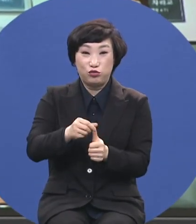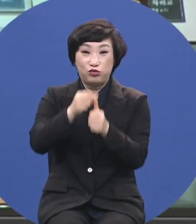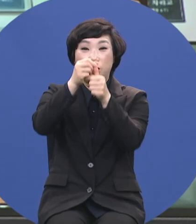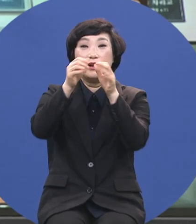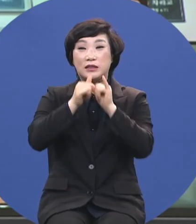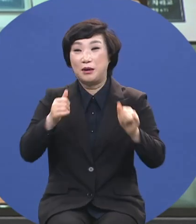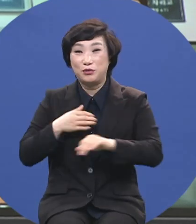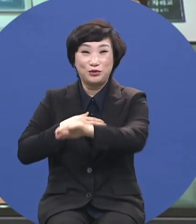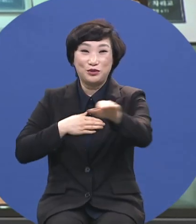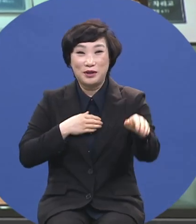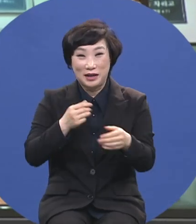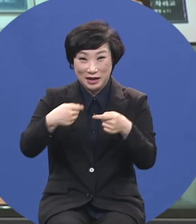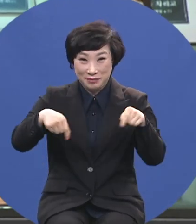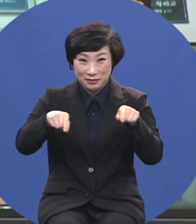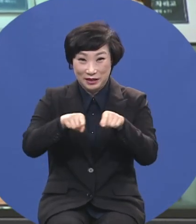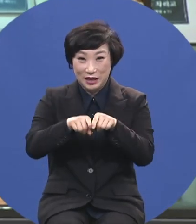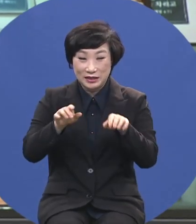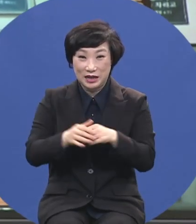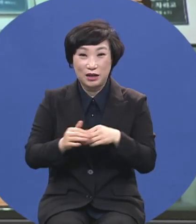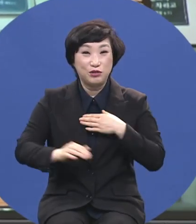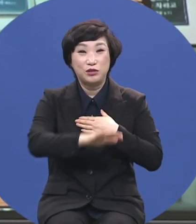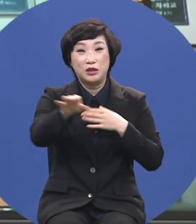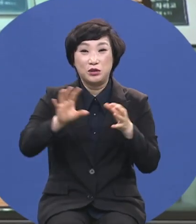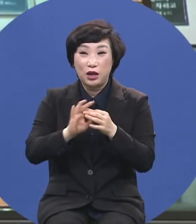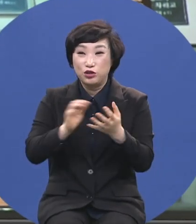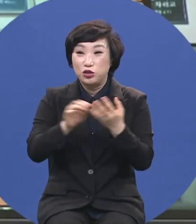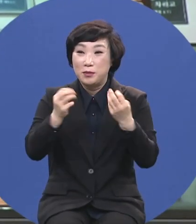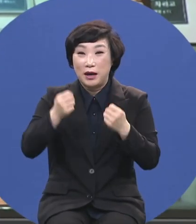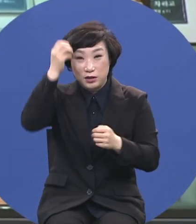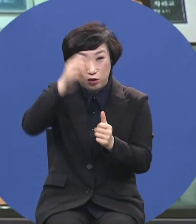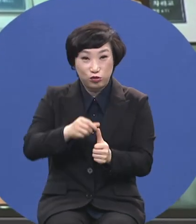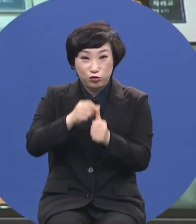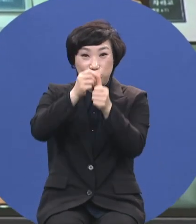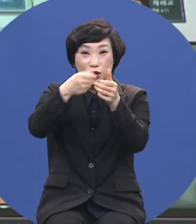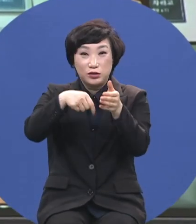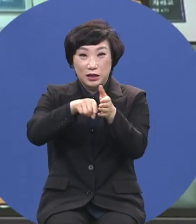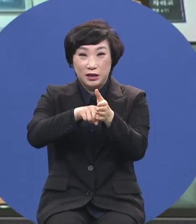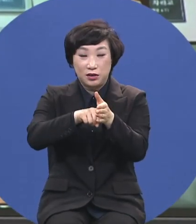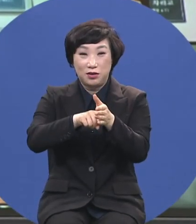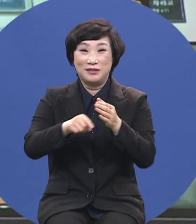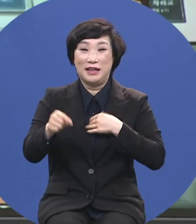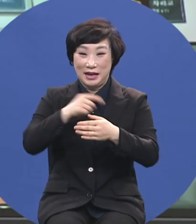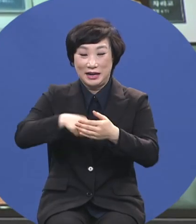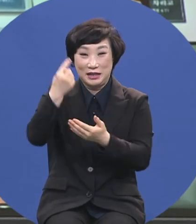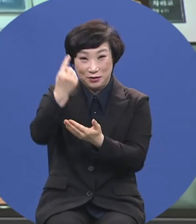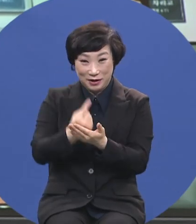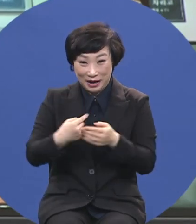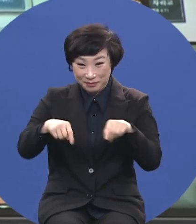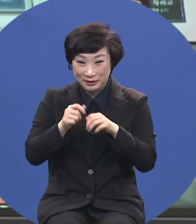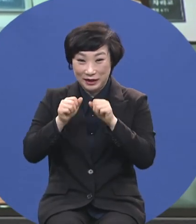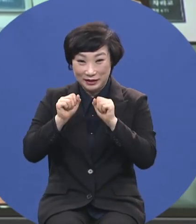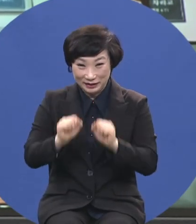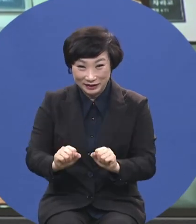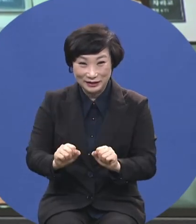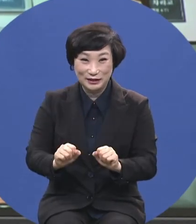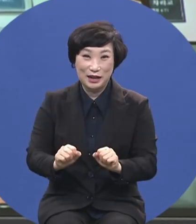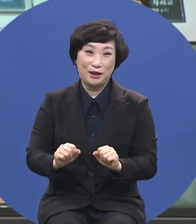구원받은 자들과 함께 그들을 통해서 수많은 영혼을 살리기 위해서 내 안에 와 계시다는